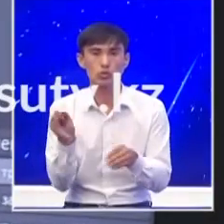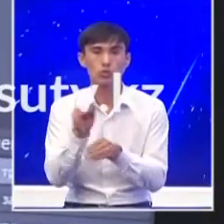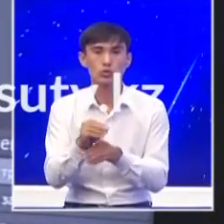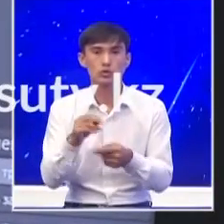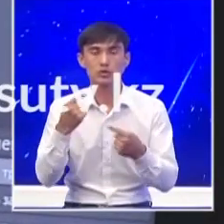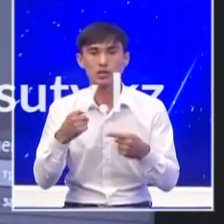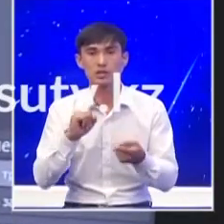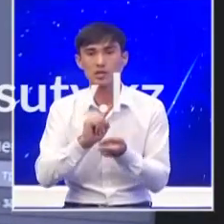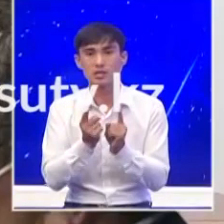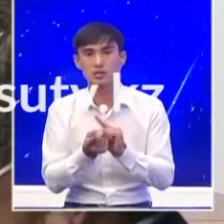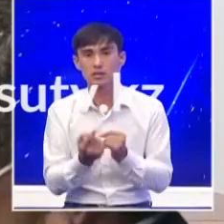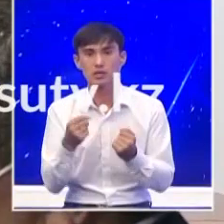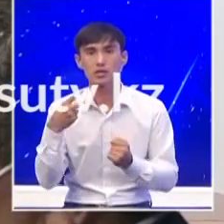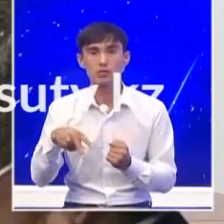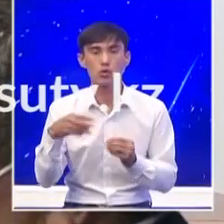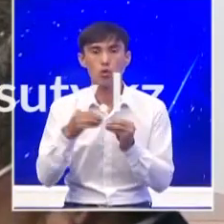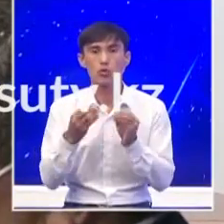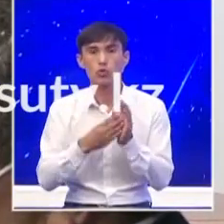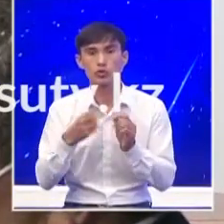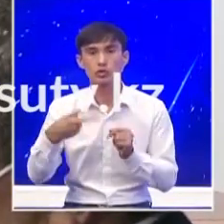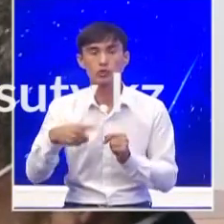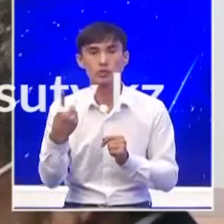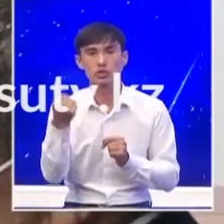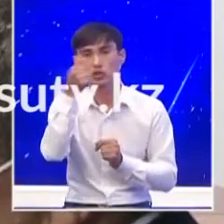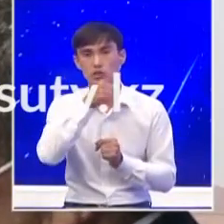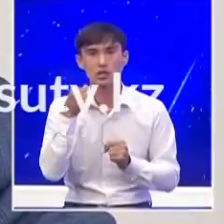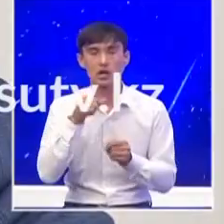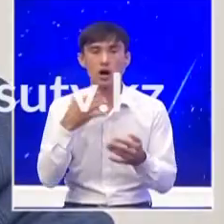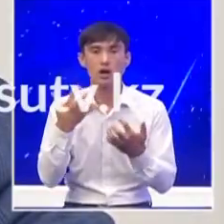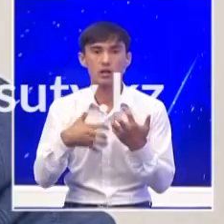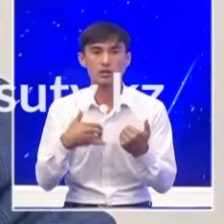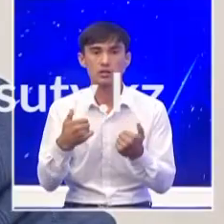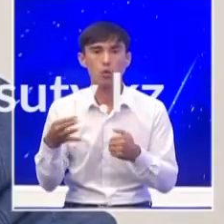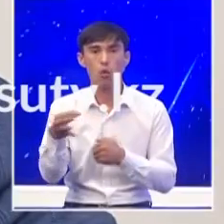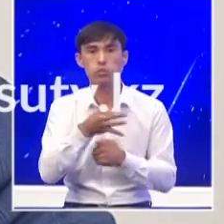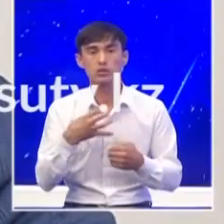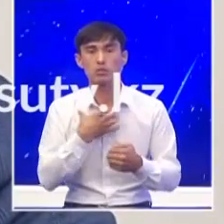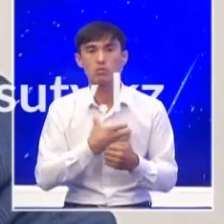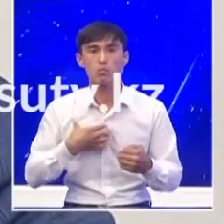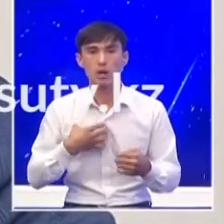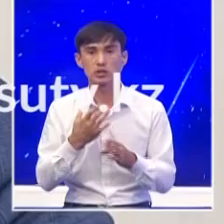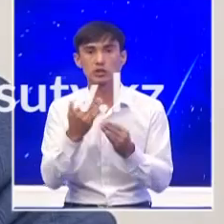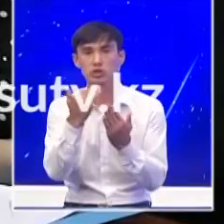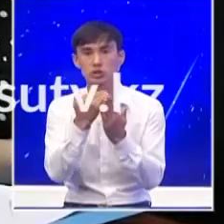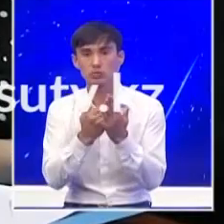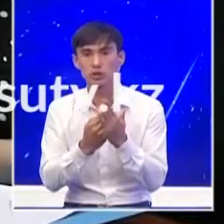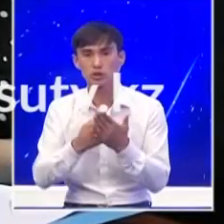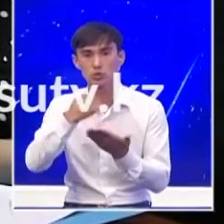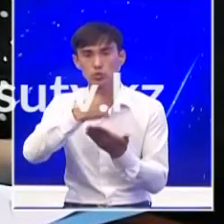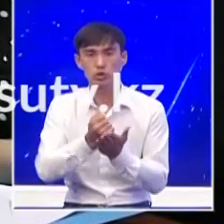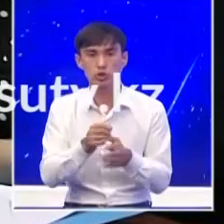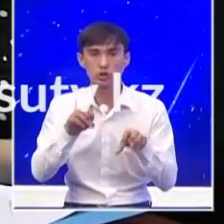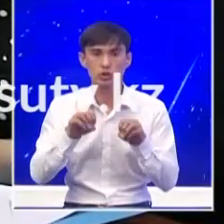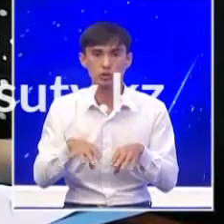Екіншісі 2019-2021 жылдар аралығындағы облыстық әлеуметтік маңызы бар қатынастардың тізбесін айқындау туралы